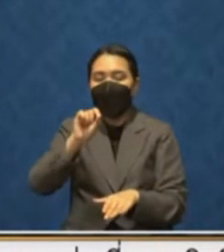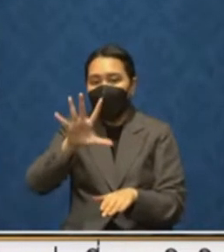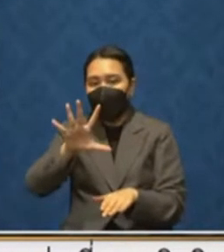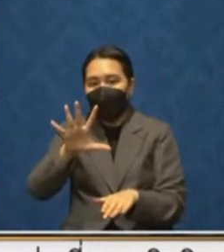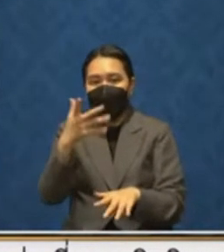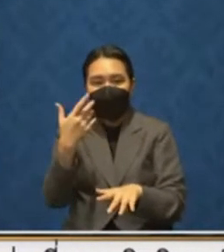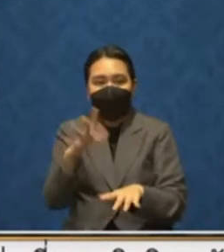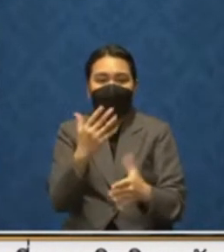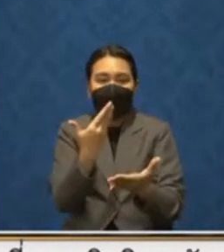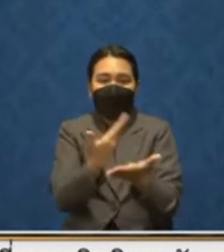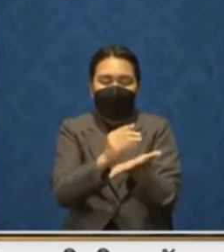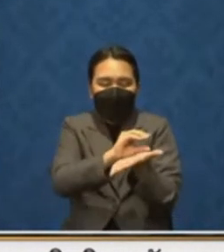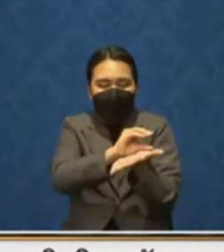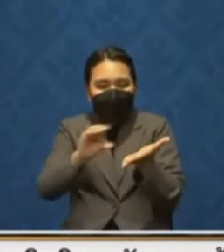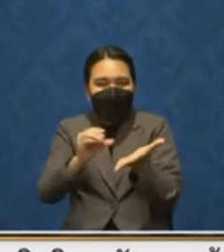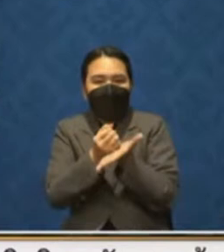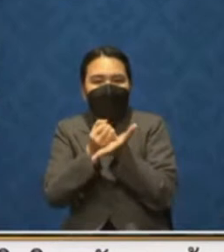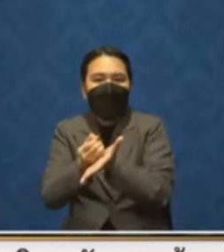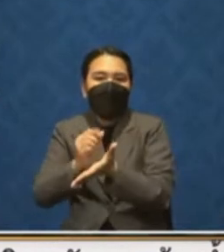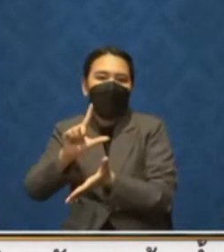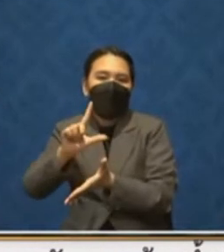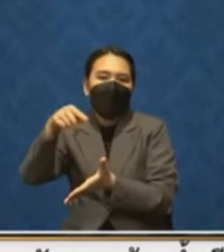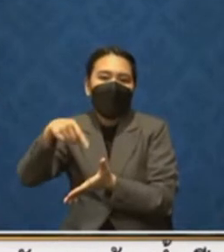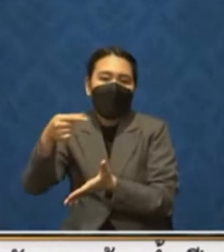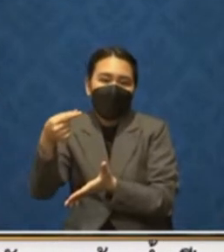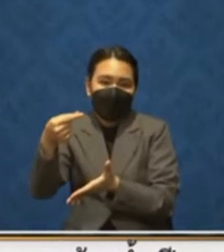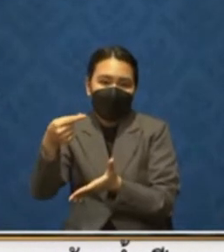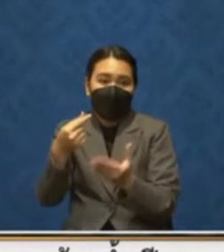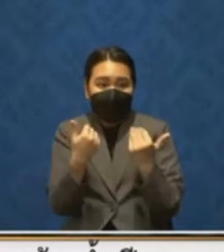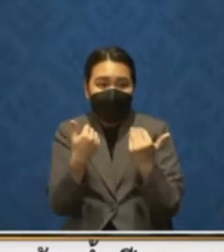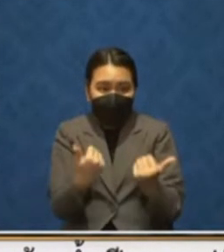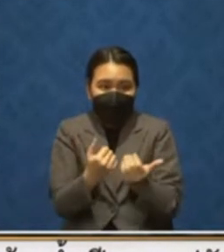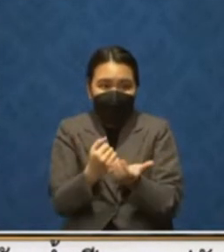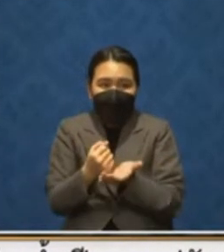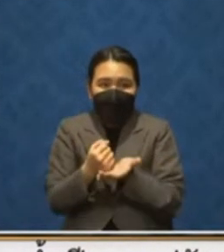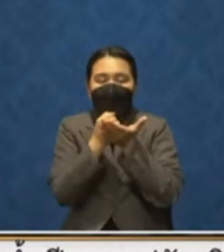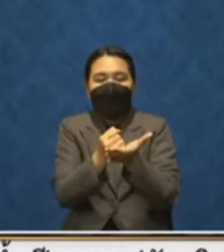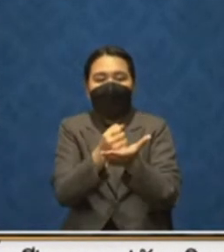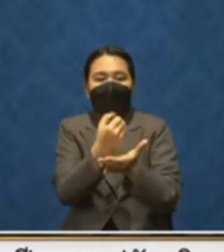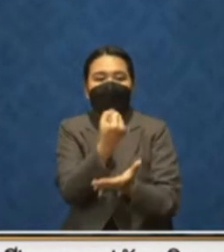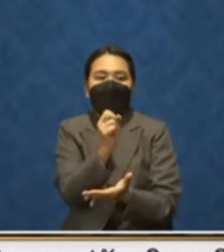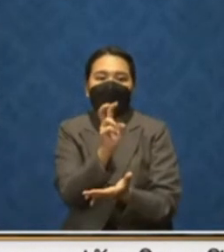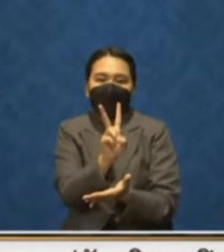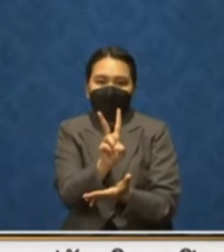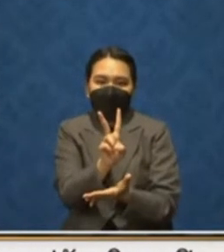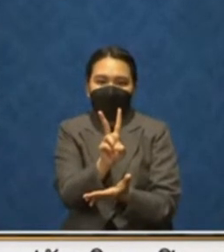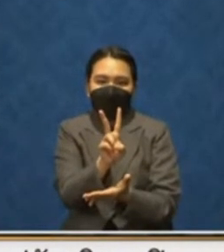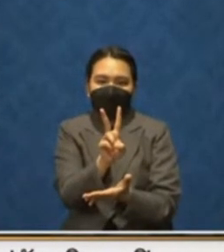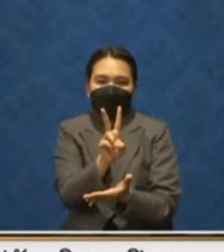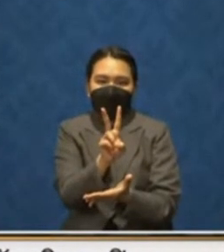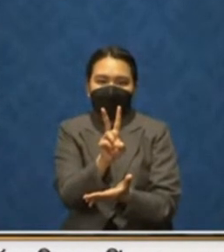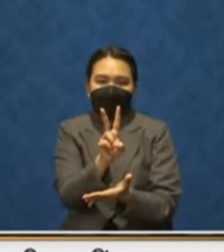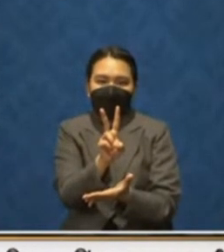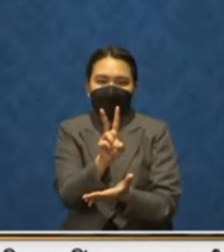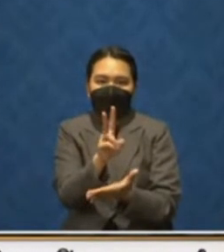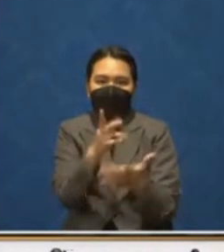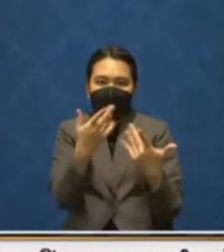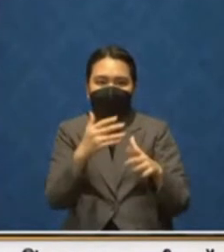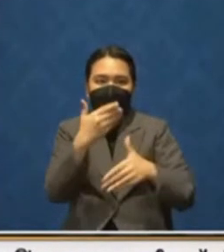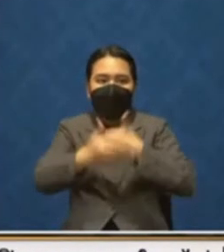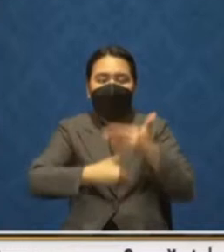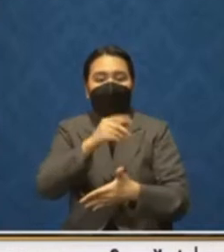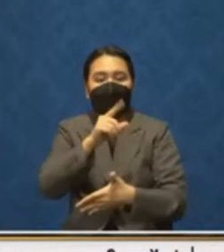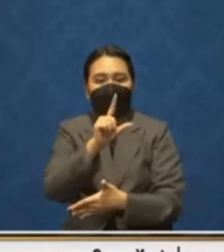ช่วย LPGวันนี้ตื่นไป 12บาทต่อกิโลกรัมคนเลยขาย 22